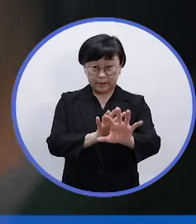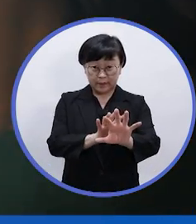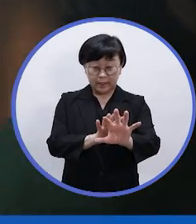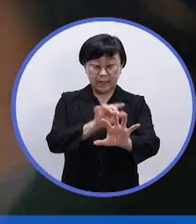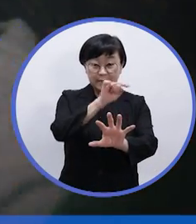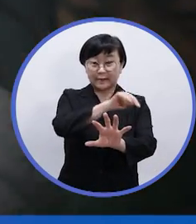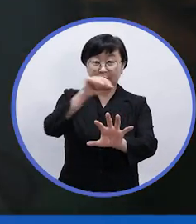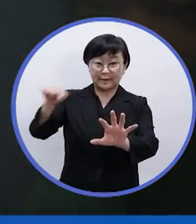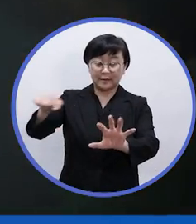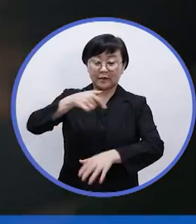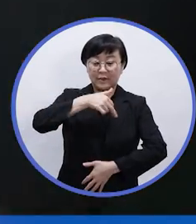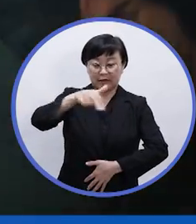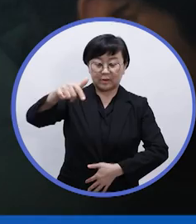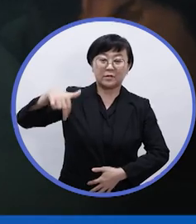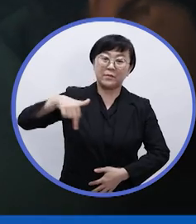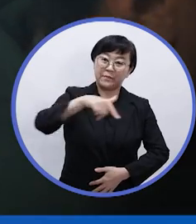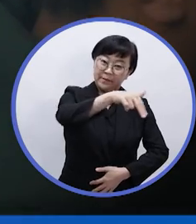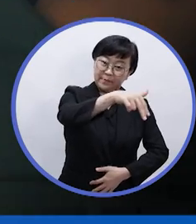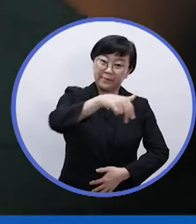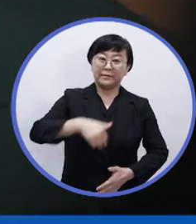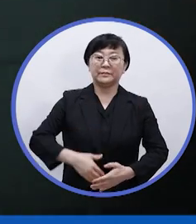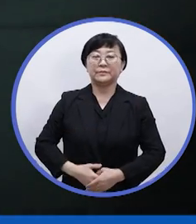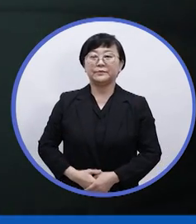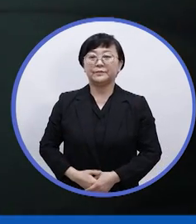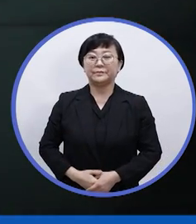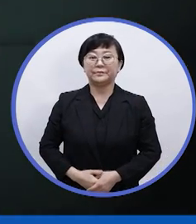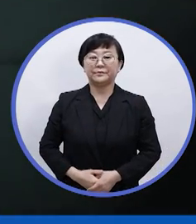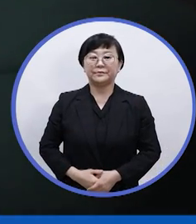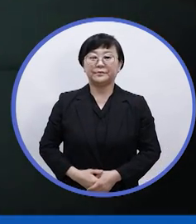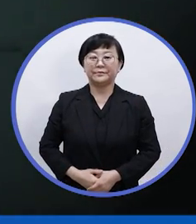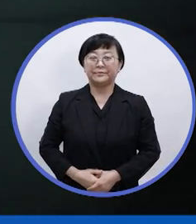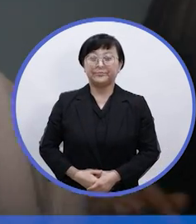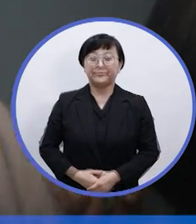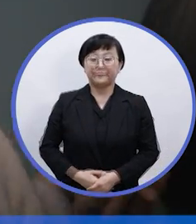흐름을 따르되 가장자리를 향해 대각선 방향으로 이동하세요.